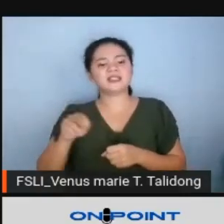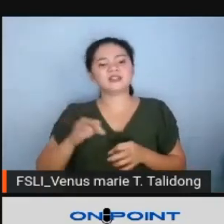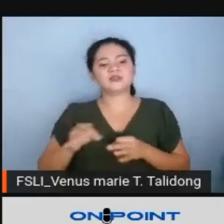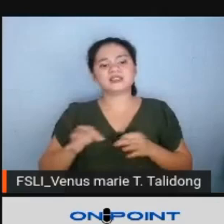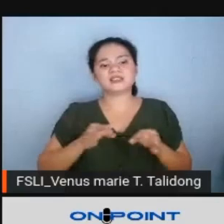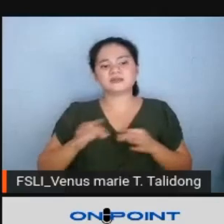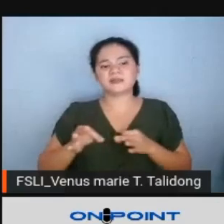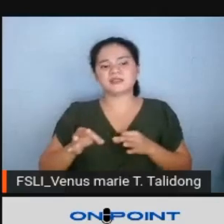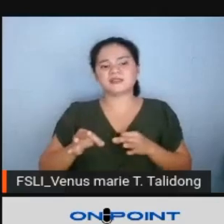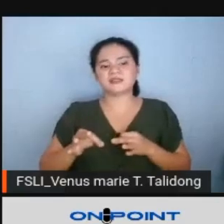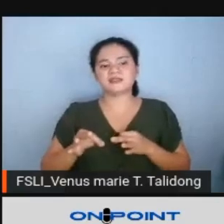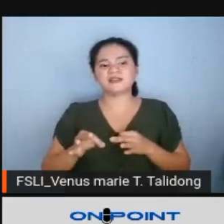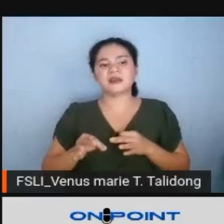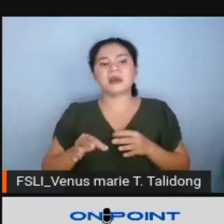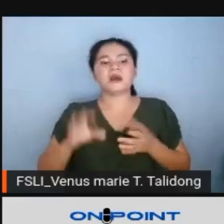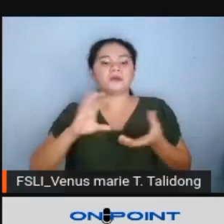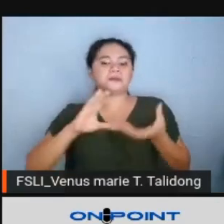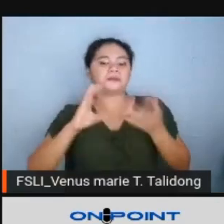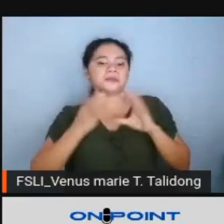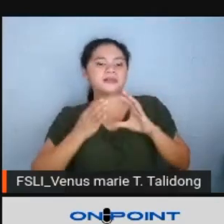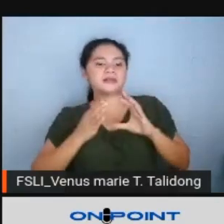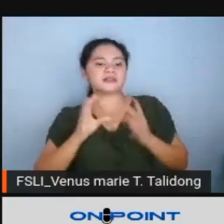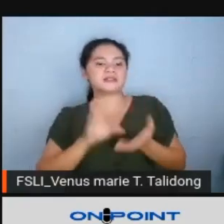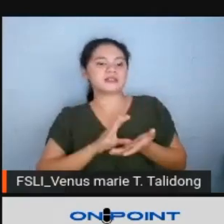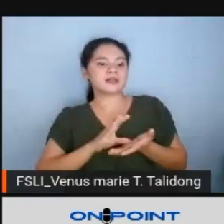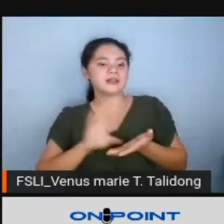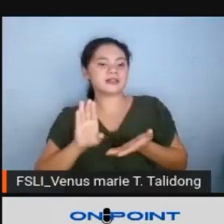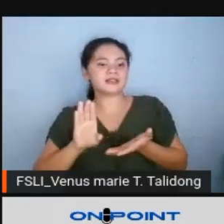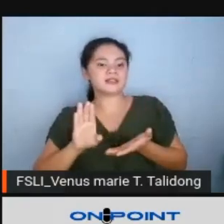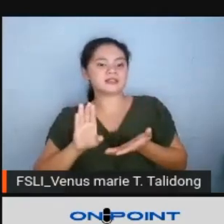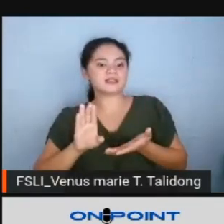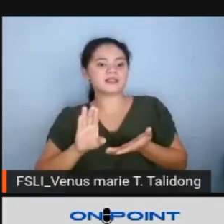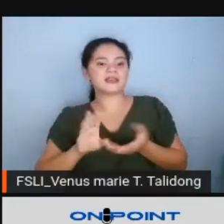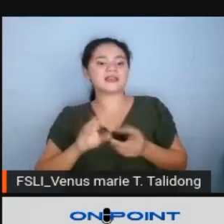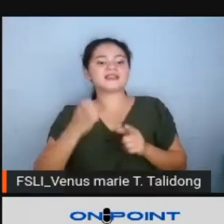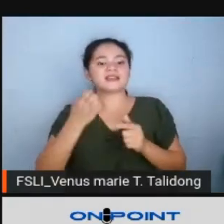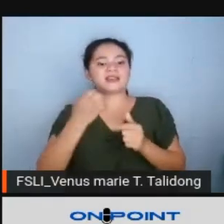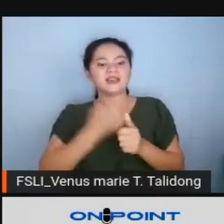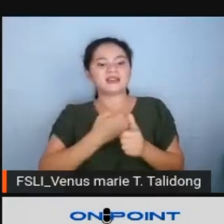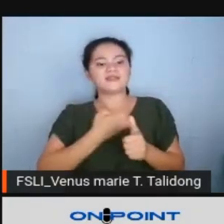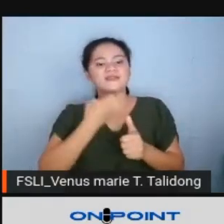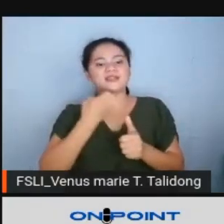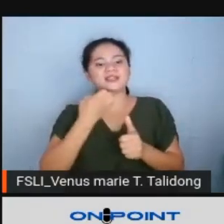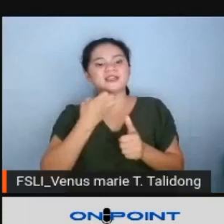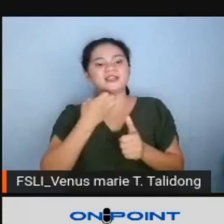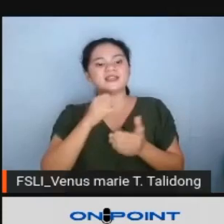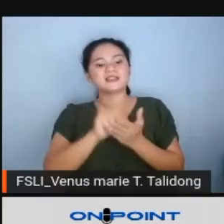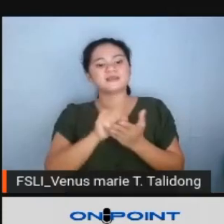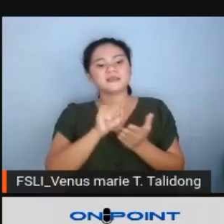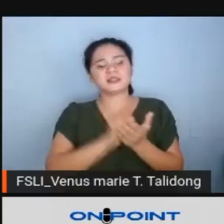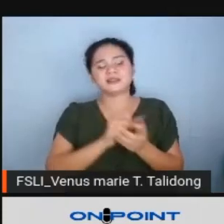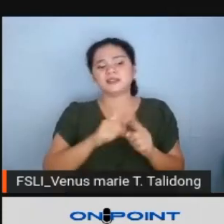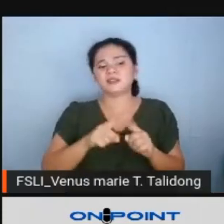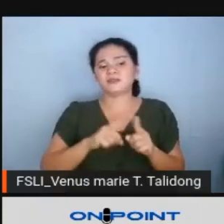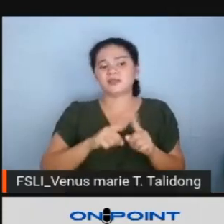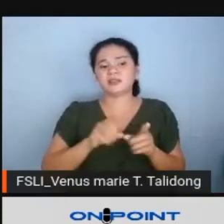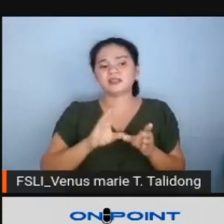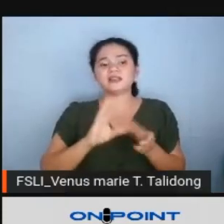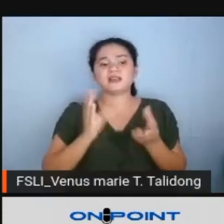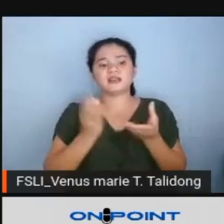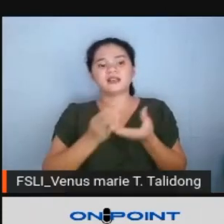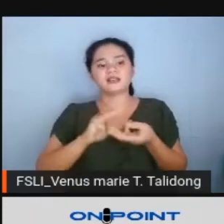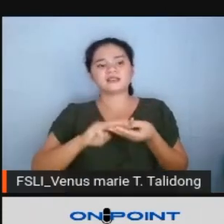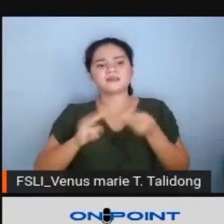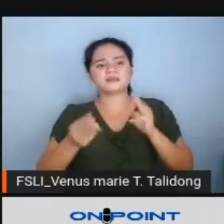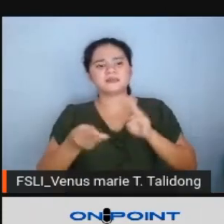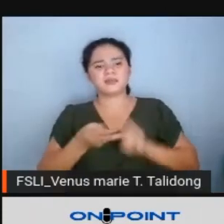college, sinabi ko nga kanina, in every subject, iba-iba yung magiging classmates mo. And no matter how you explain to them na